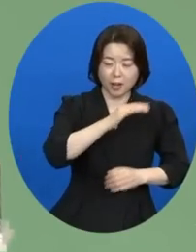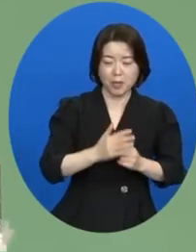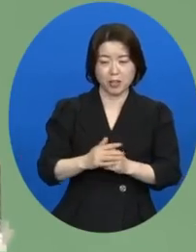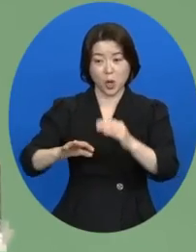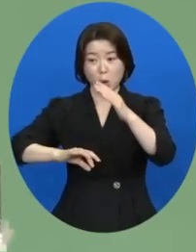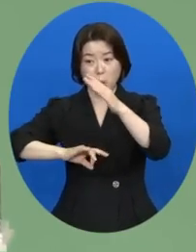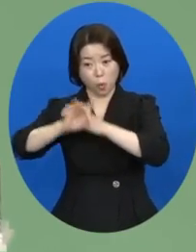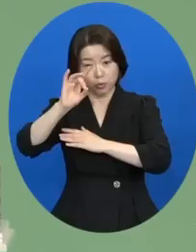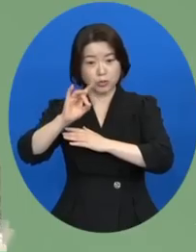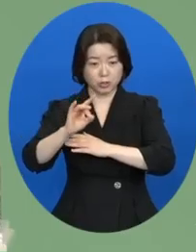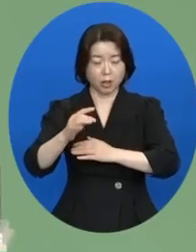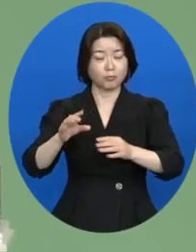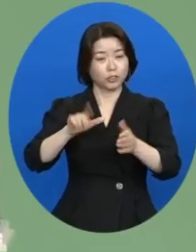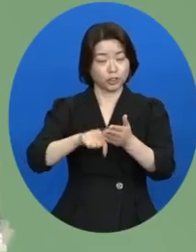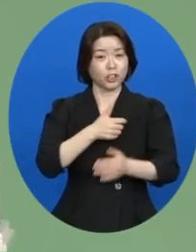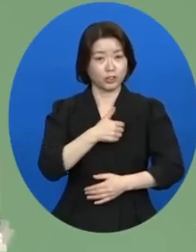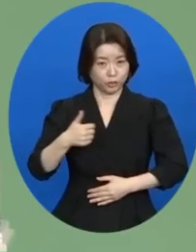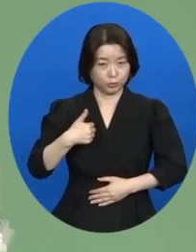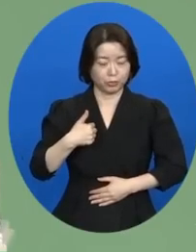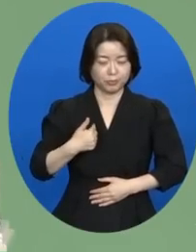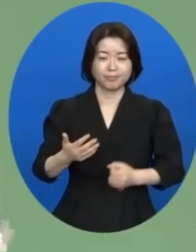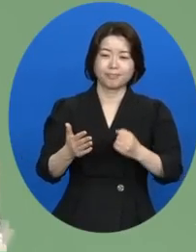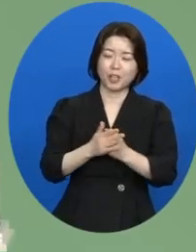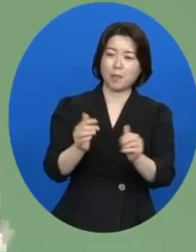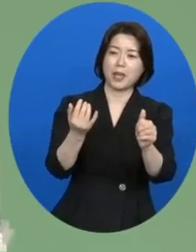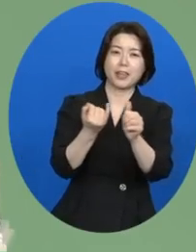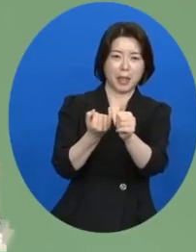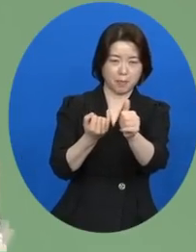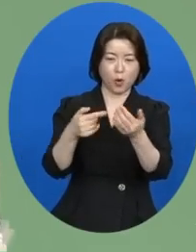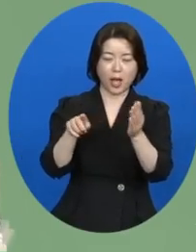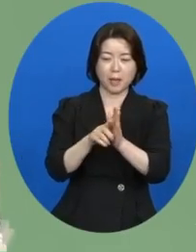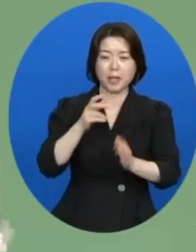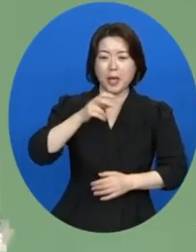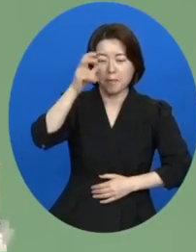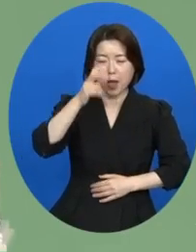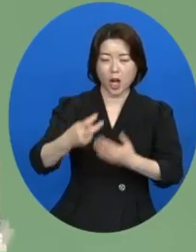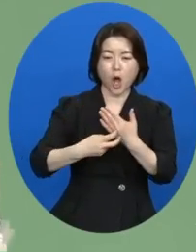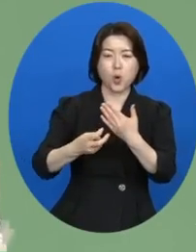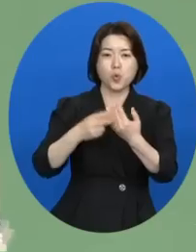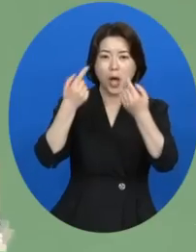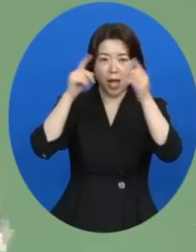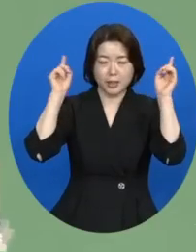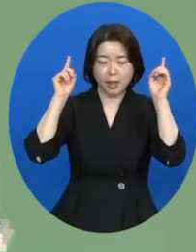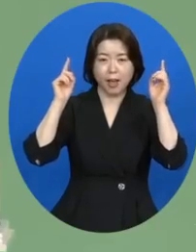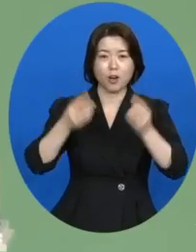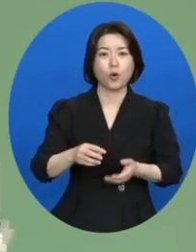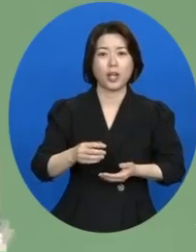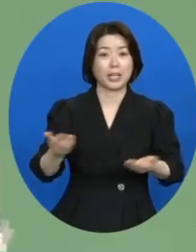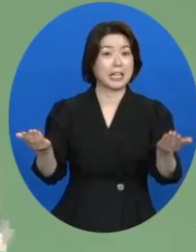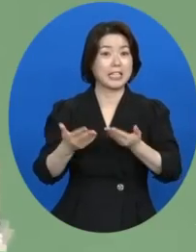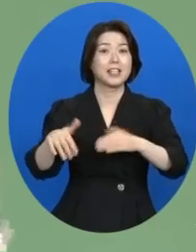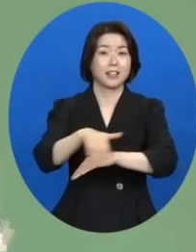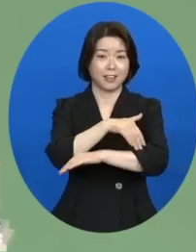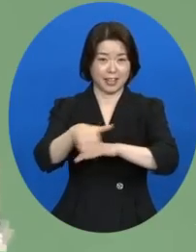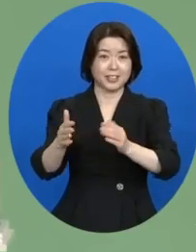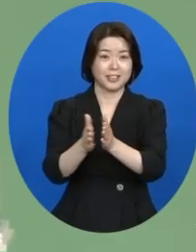시간이 남아 남편과 같이 평양의학대학병원에 출근을 했습니다. 남편의